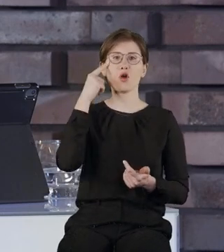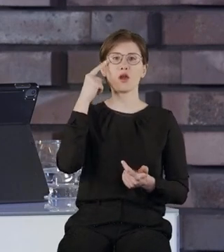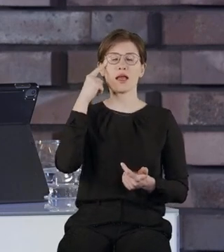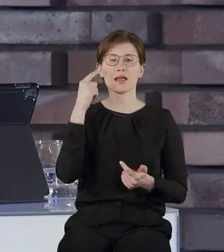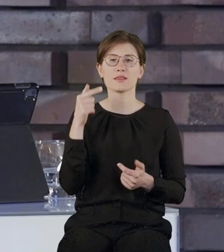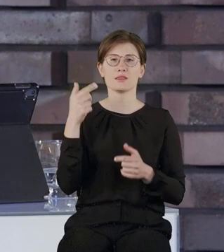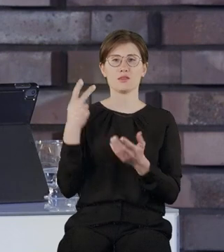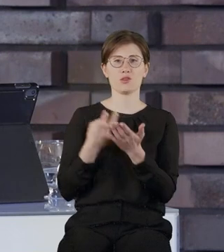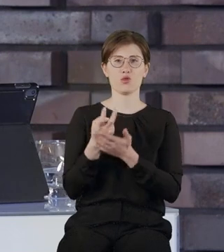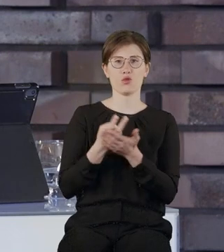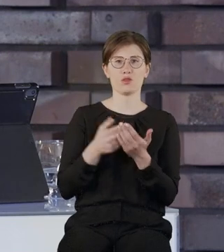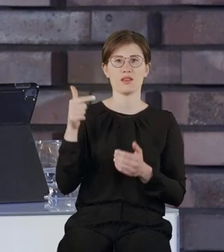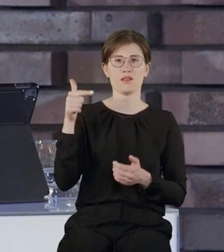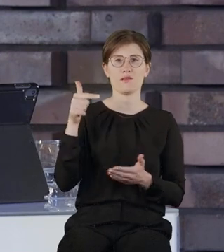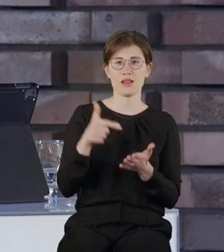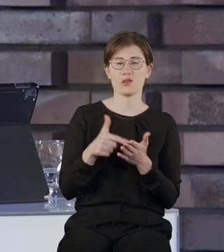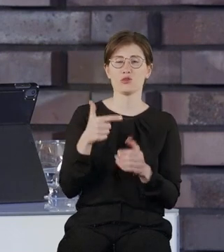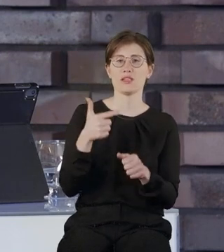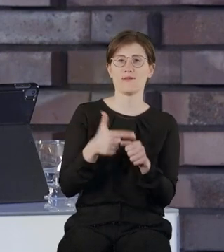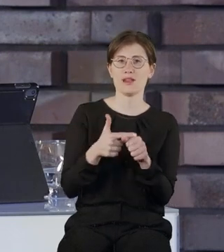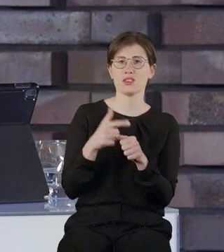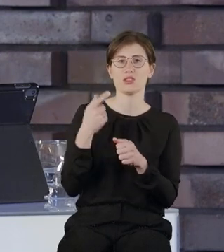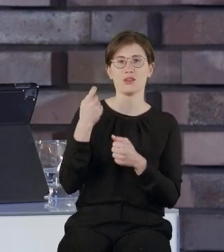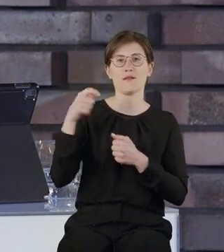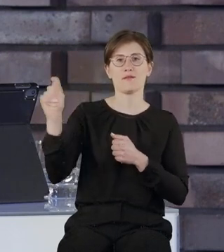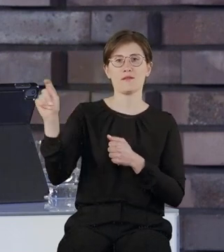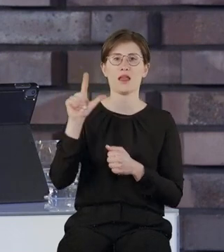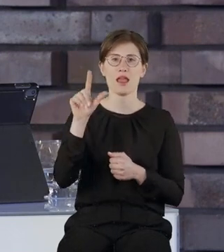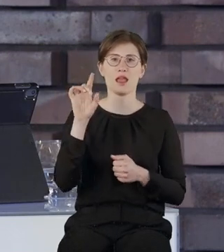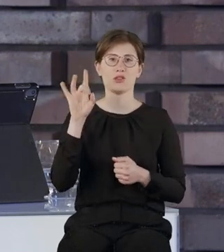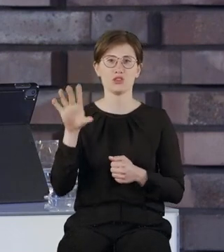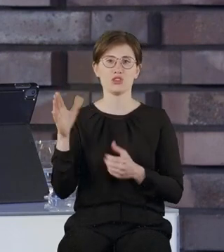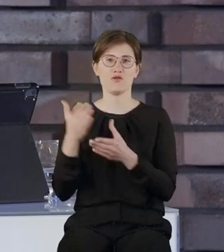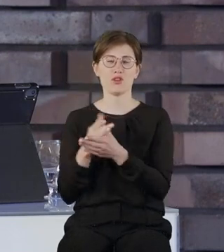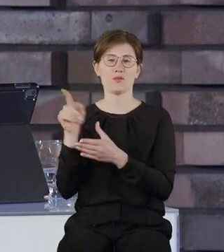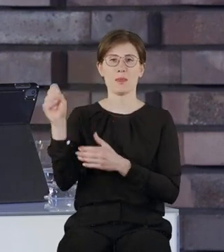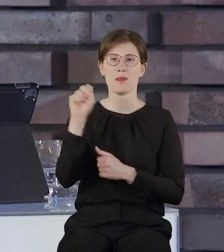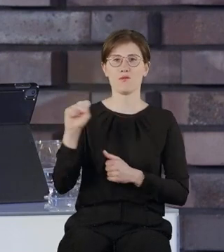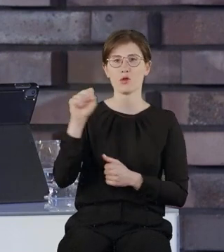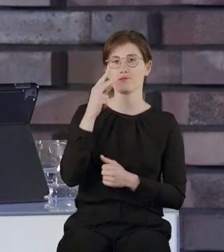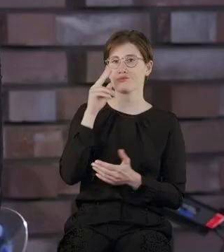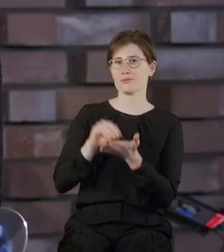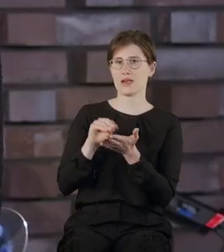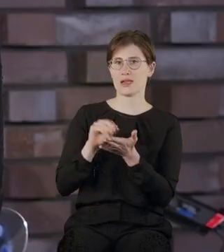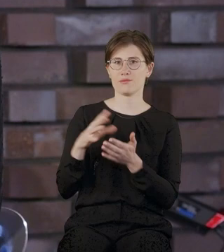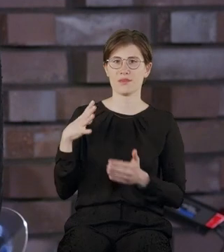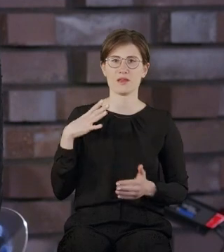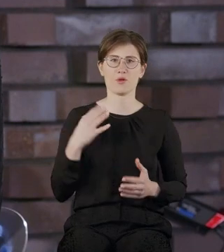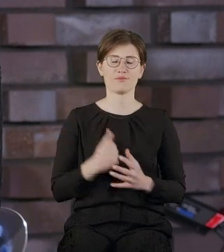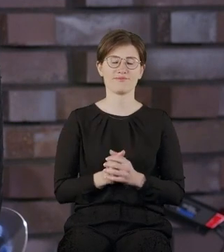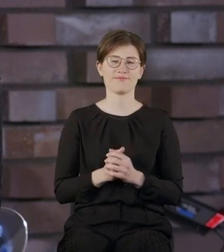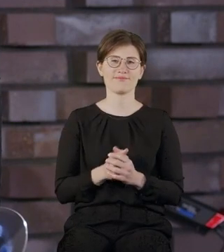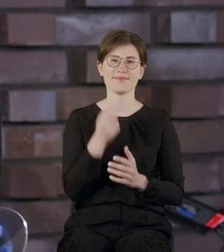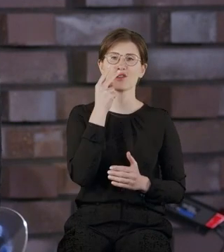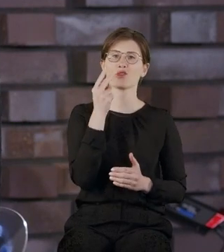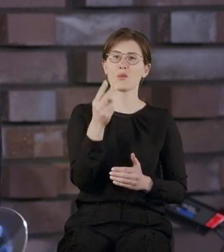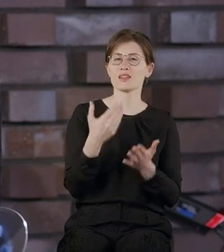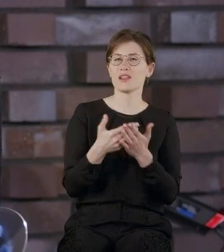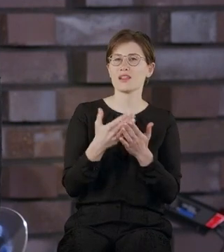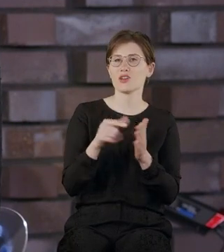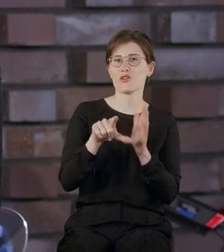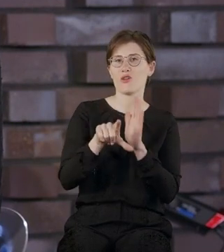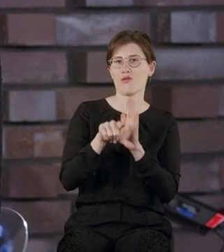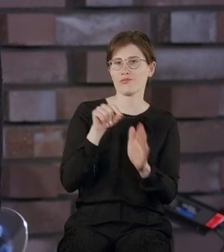roku uczestniczyli w dwutygodniowych praktykach w firmie LG Chem we Wrocławiu. Zobaczcie, dlaczego warto wybrać